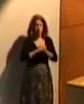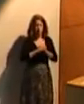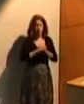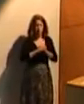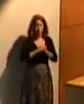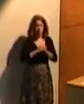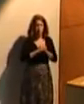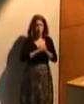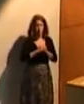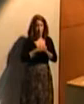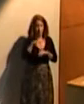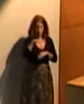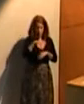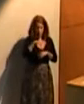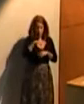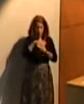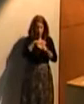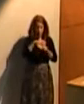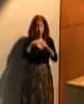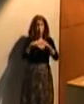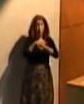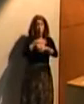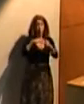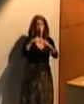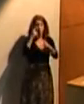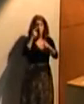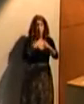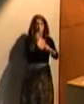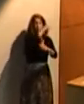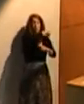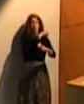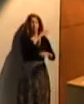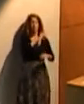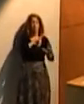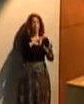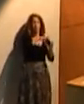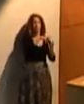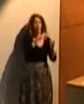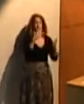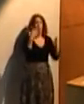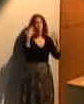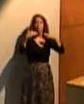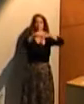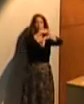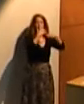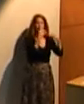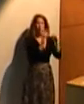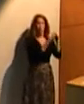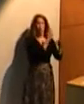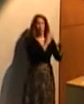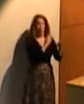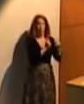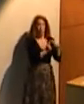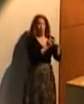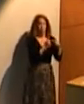de la date de la composition de celle que l'on pensait être celle du de l'atmosphère terrestre au moment de